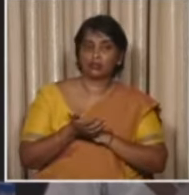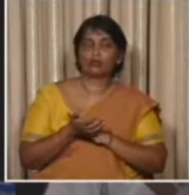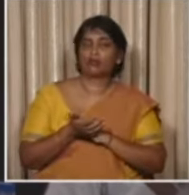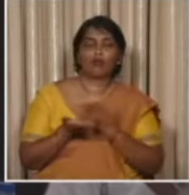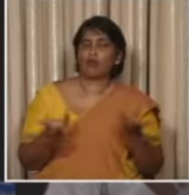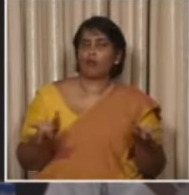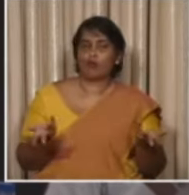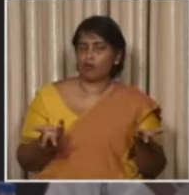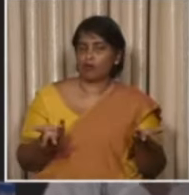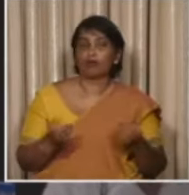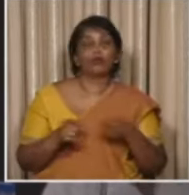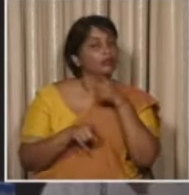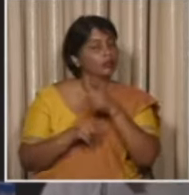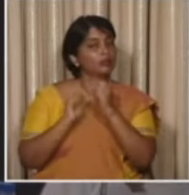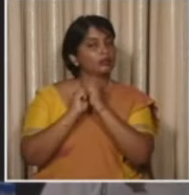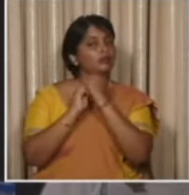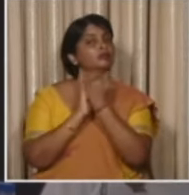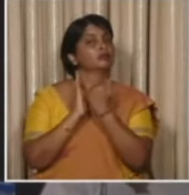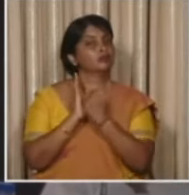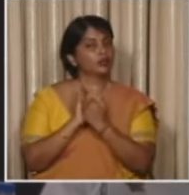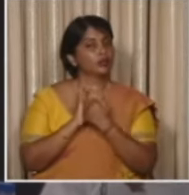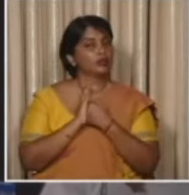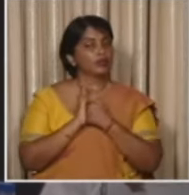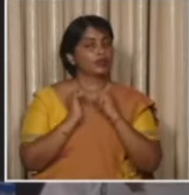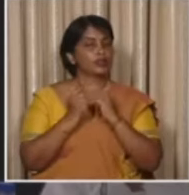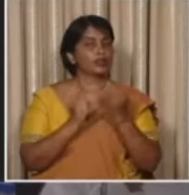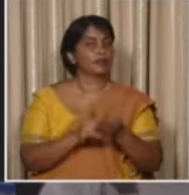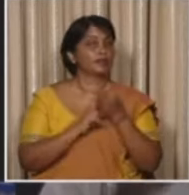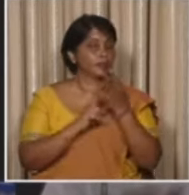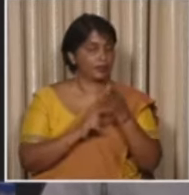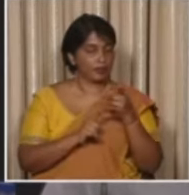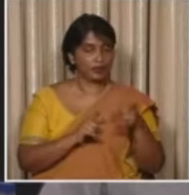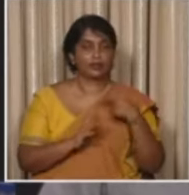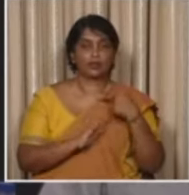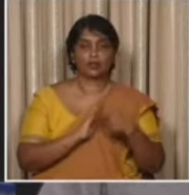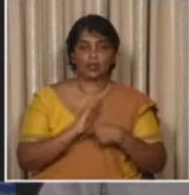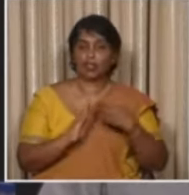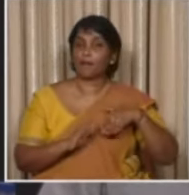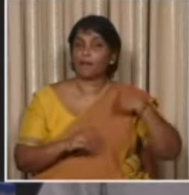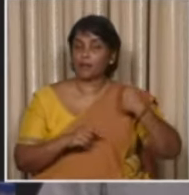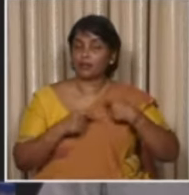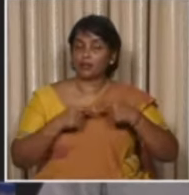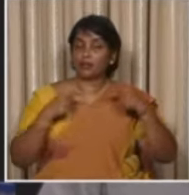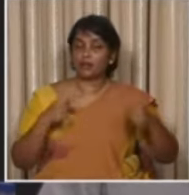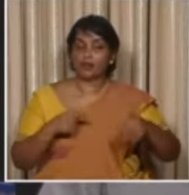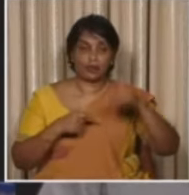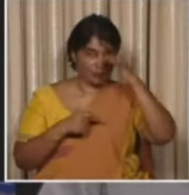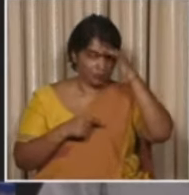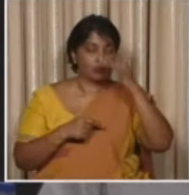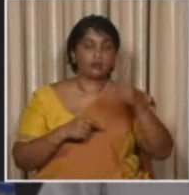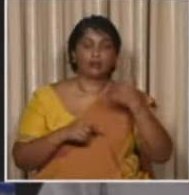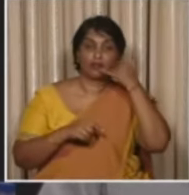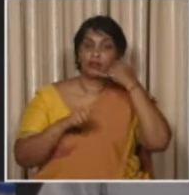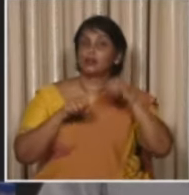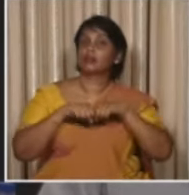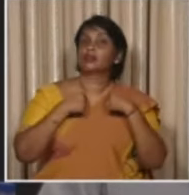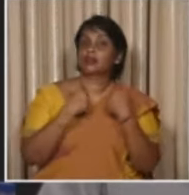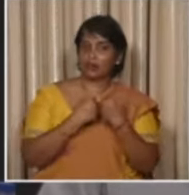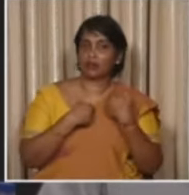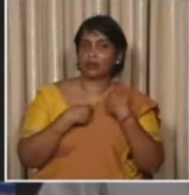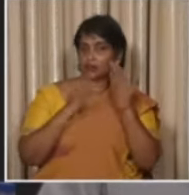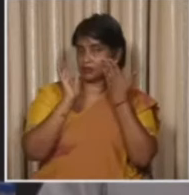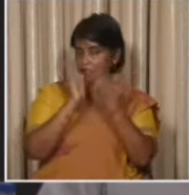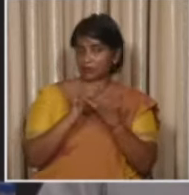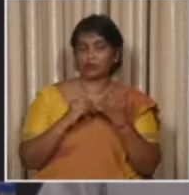කියලා. ඒකට වැඩපිළිවෙලක් ගරු සජිත් ප්‍රේමදාස මේ රටේ ප්‍රධාන විපක්ෂ නායකතුමා සමගි ජන බලවේගය අපි ඉදිරිපත් කරලා